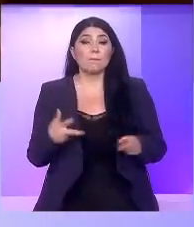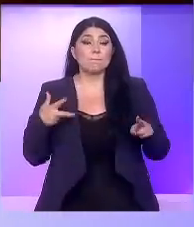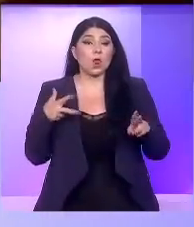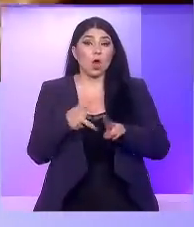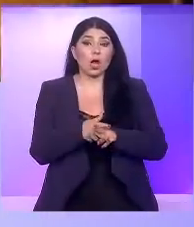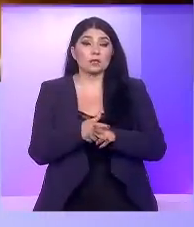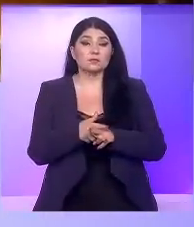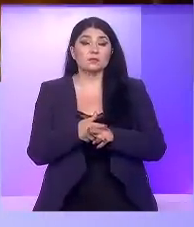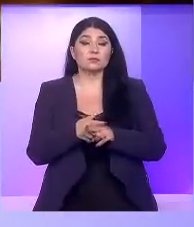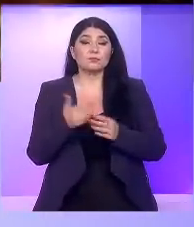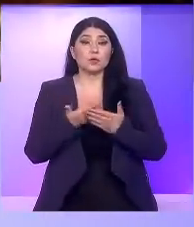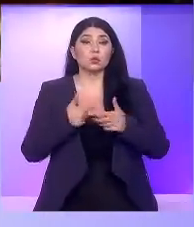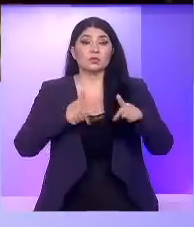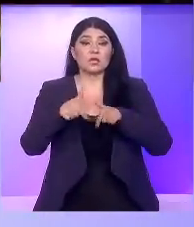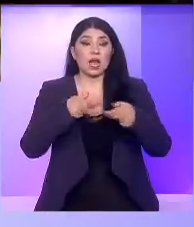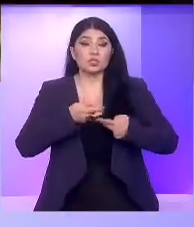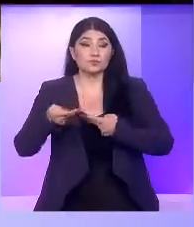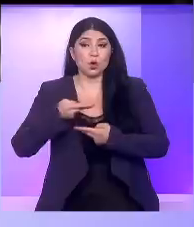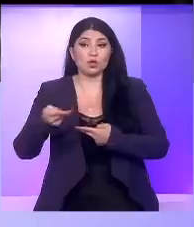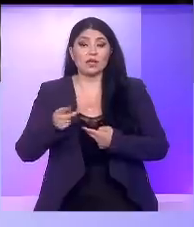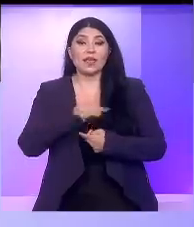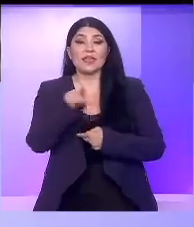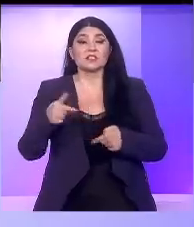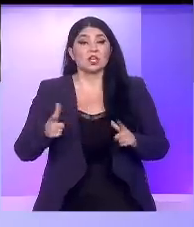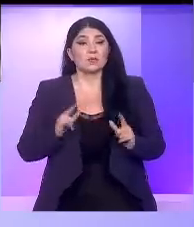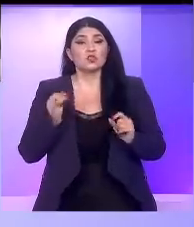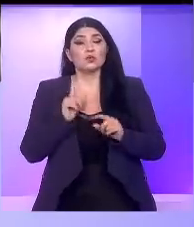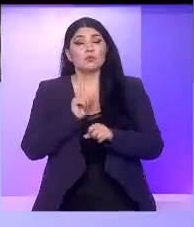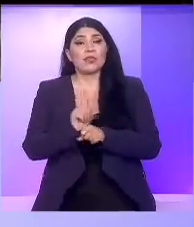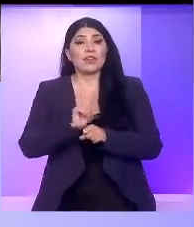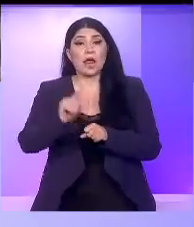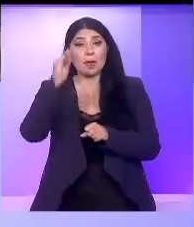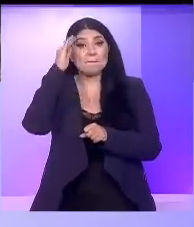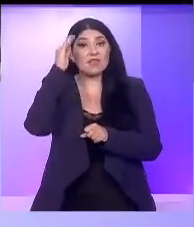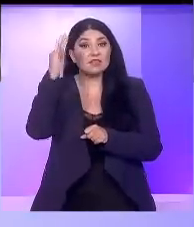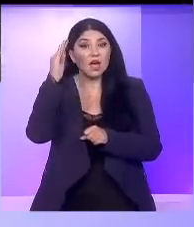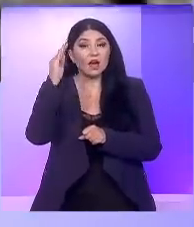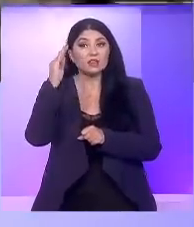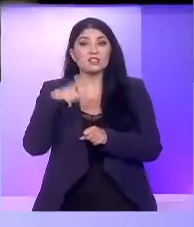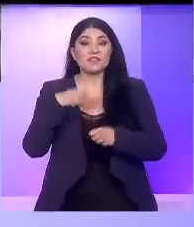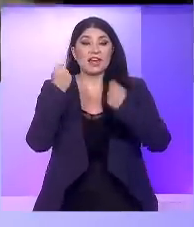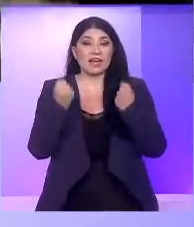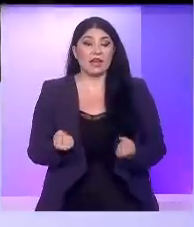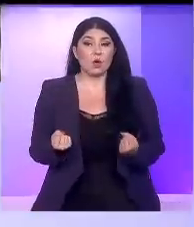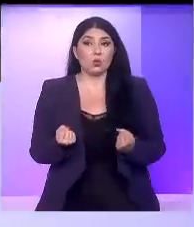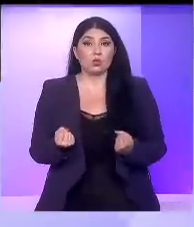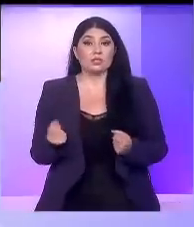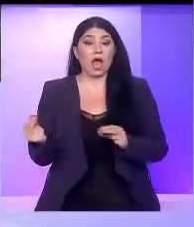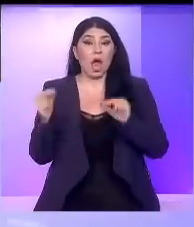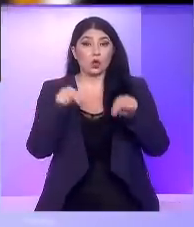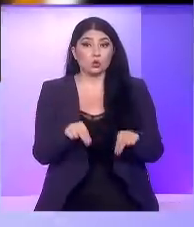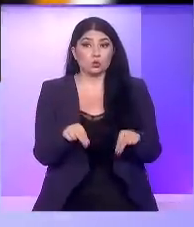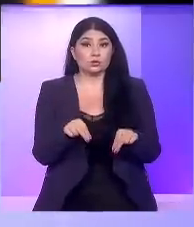restricționat ca transport, ci ei se așteaptă ca și o serie de materiale militare să fie greu de adus